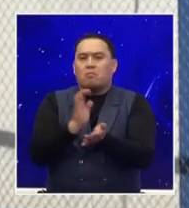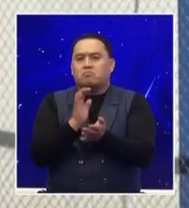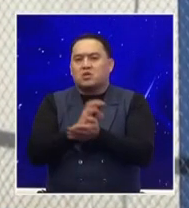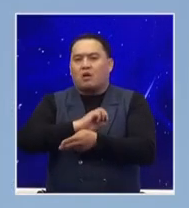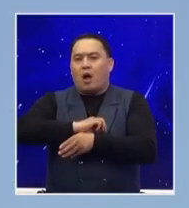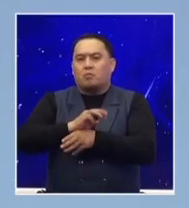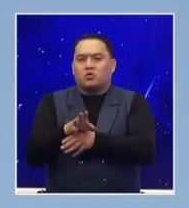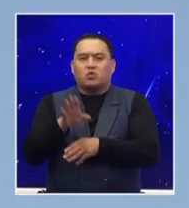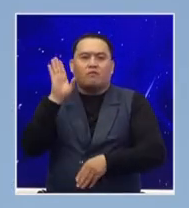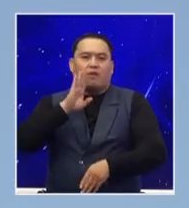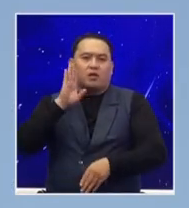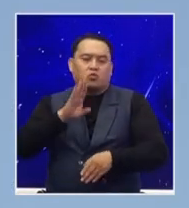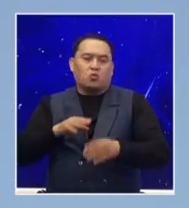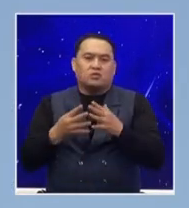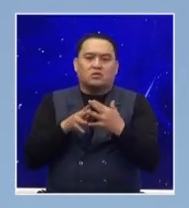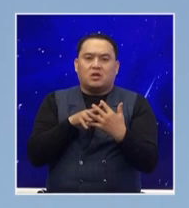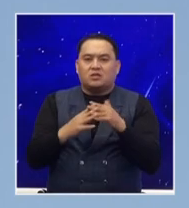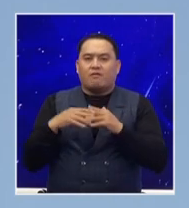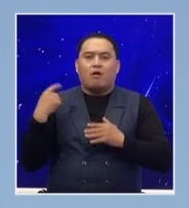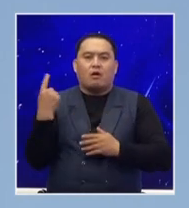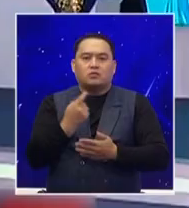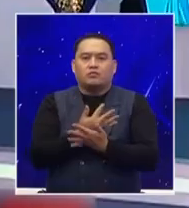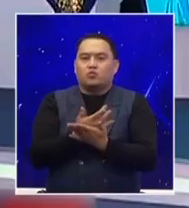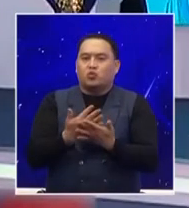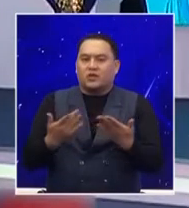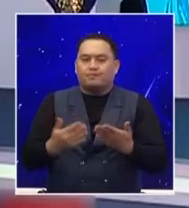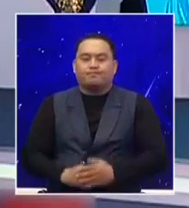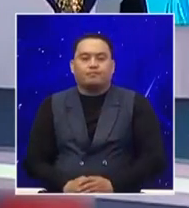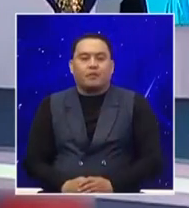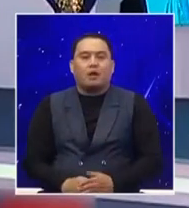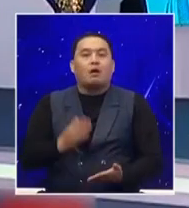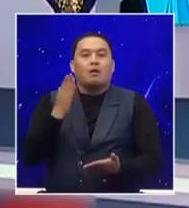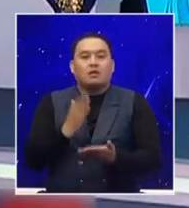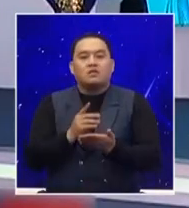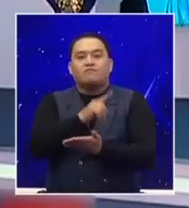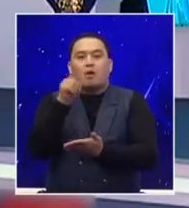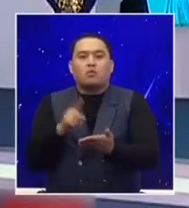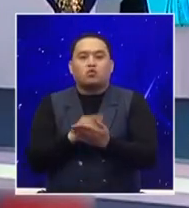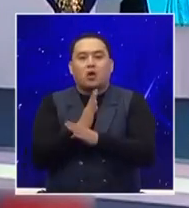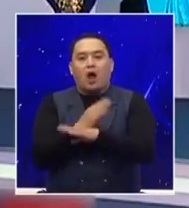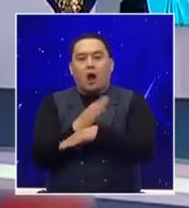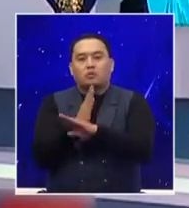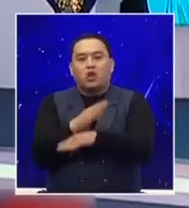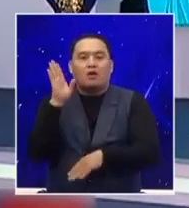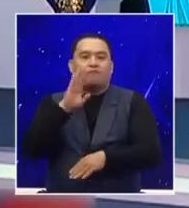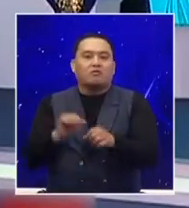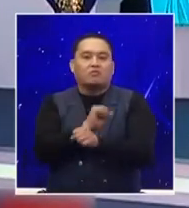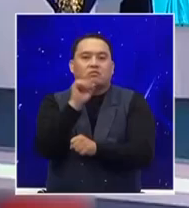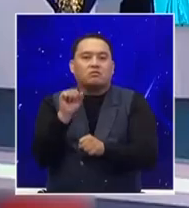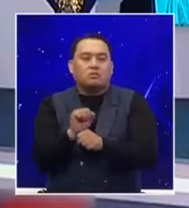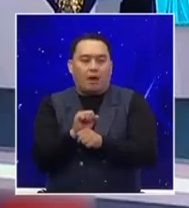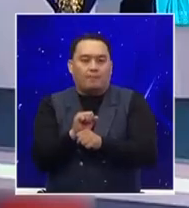обеспеченность поливной водой крестьянских хозяйств и многие другие. Интересует вопрос касательно Капчыкайского водохранилища.